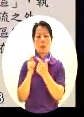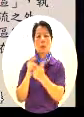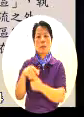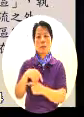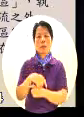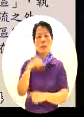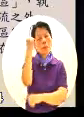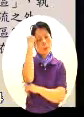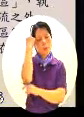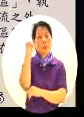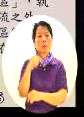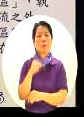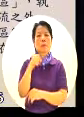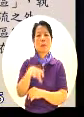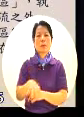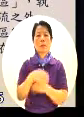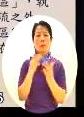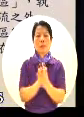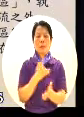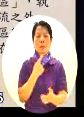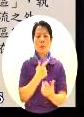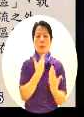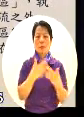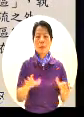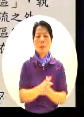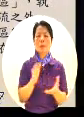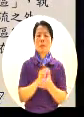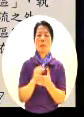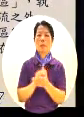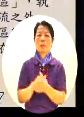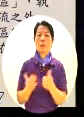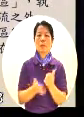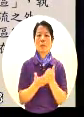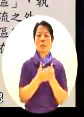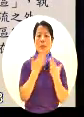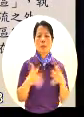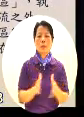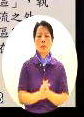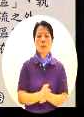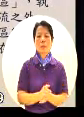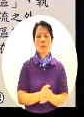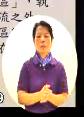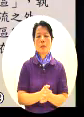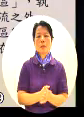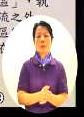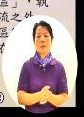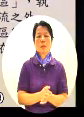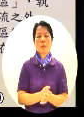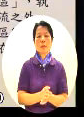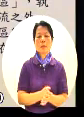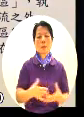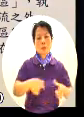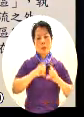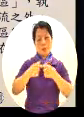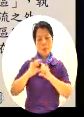哈！啊，当然也很多。的朋友哈，得到一个善意的回应哈。啊，陶若公